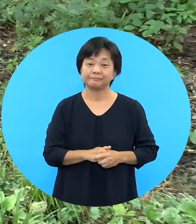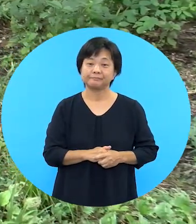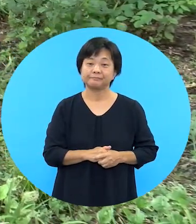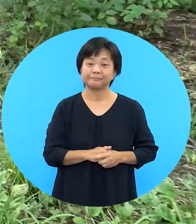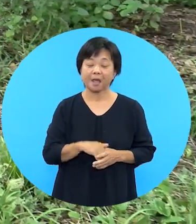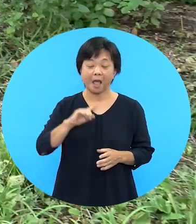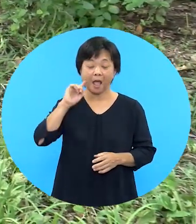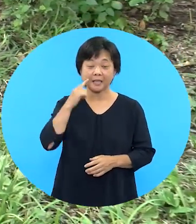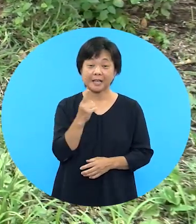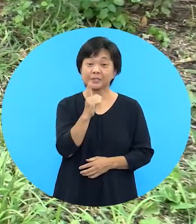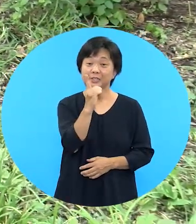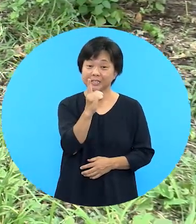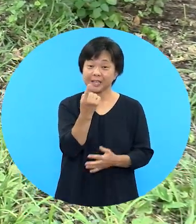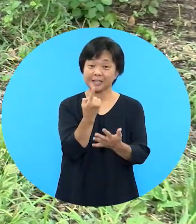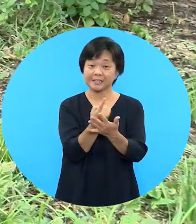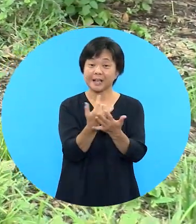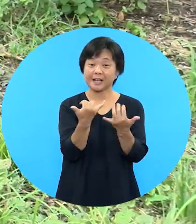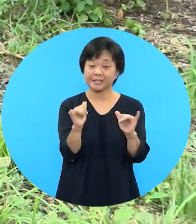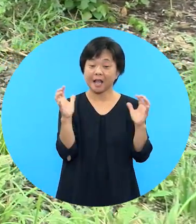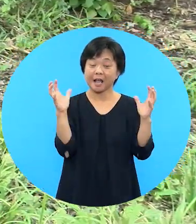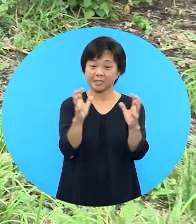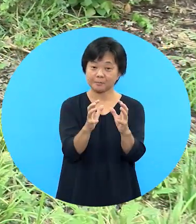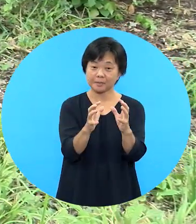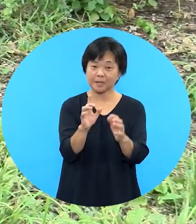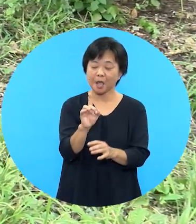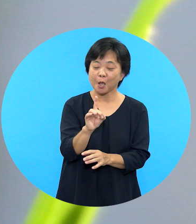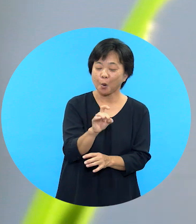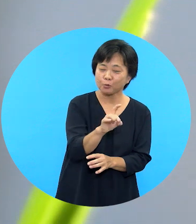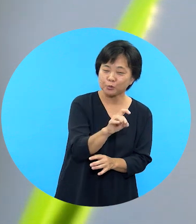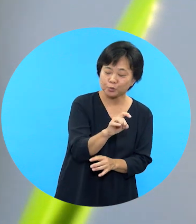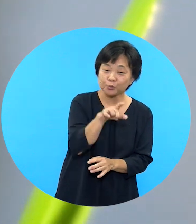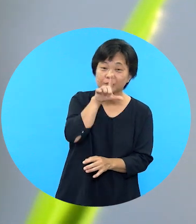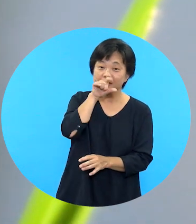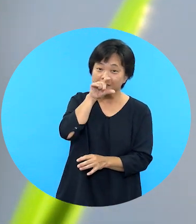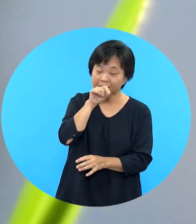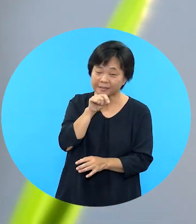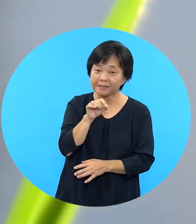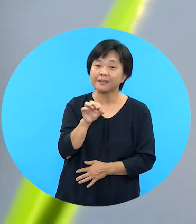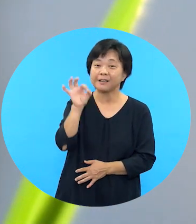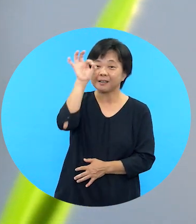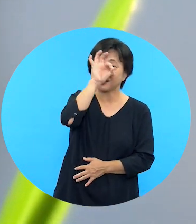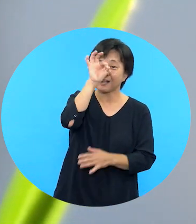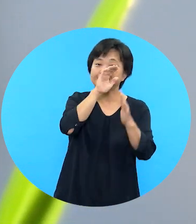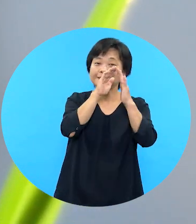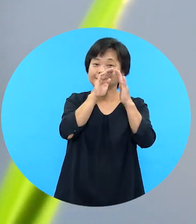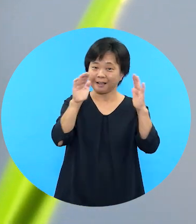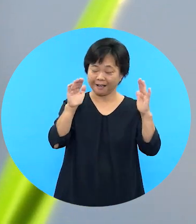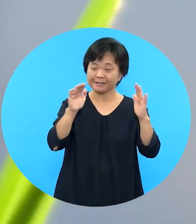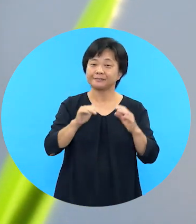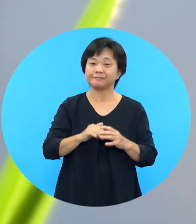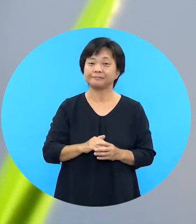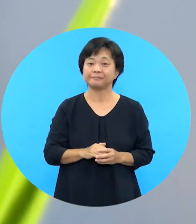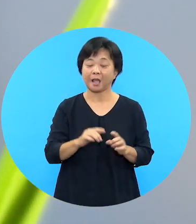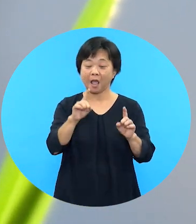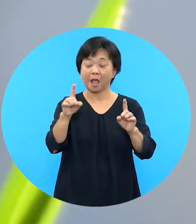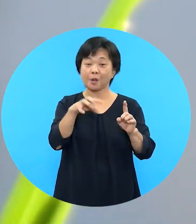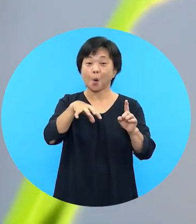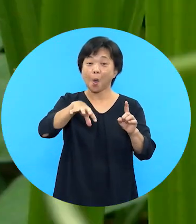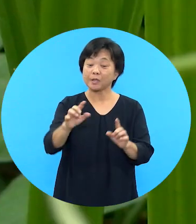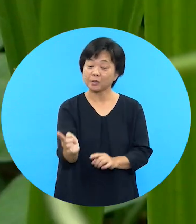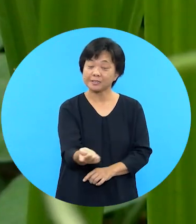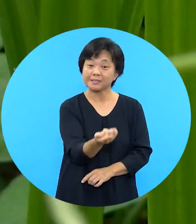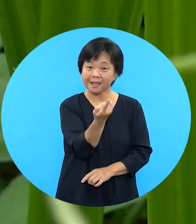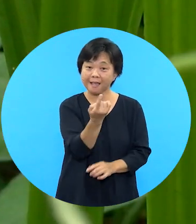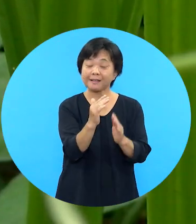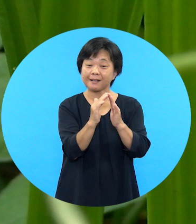また月に一度参加者を集い、昆虫や野鳥などの自然観察会を開いているほか、公園の自